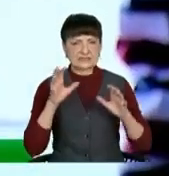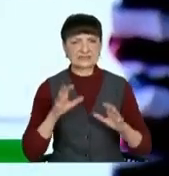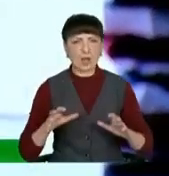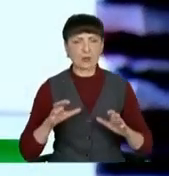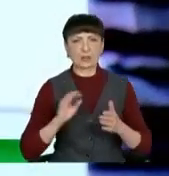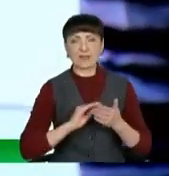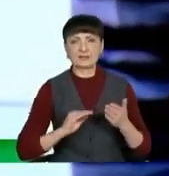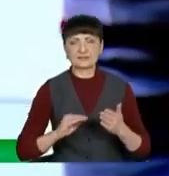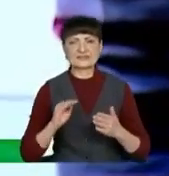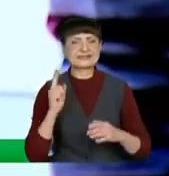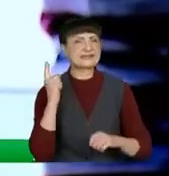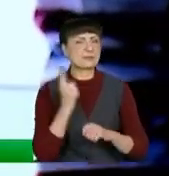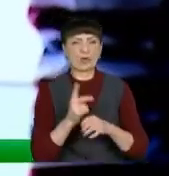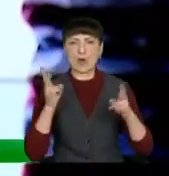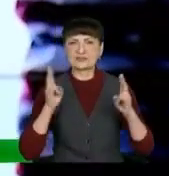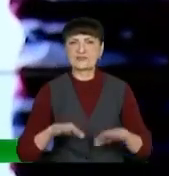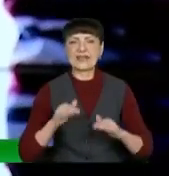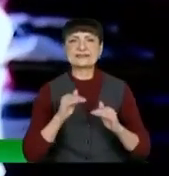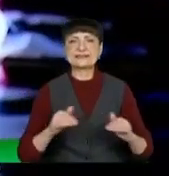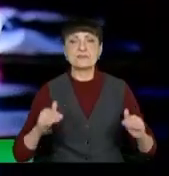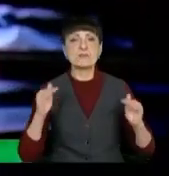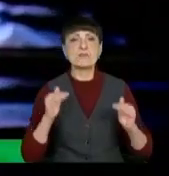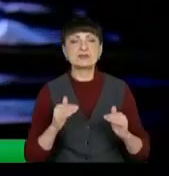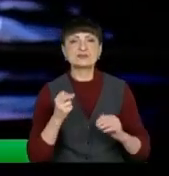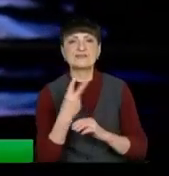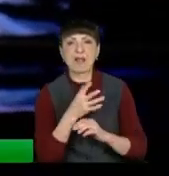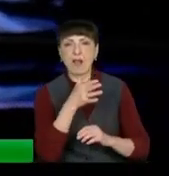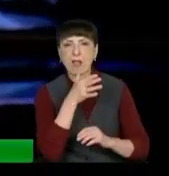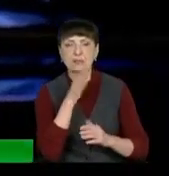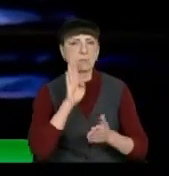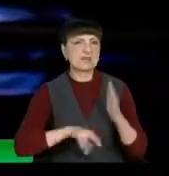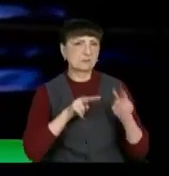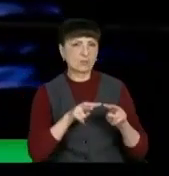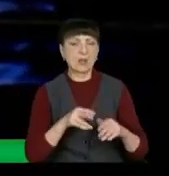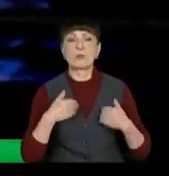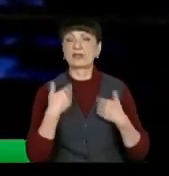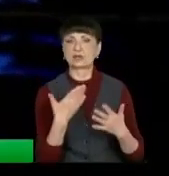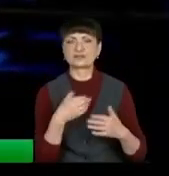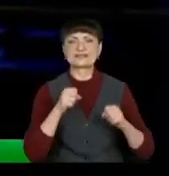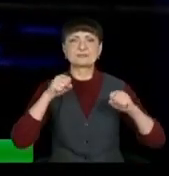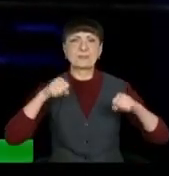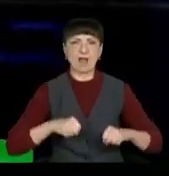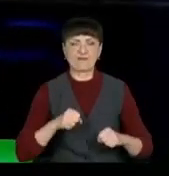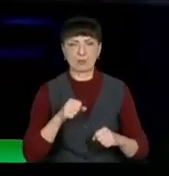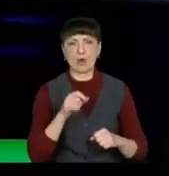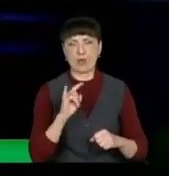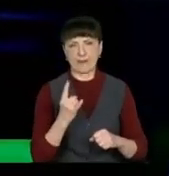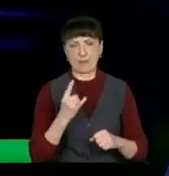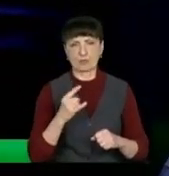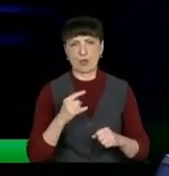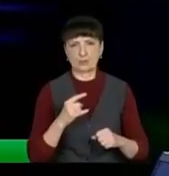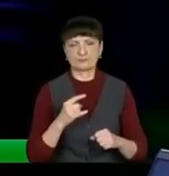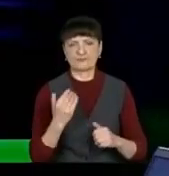Законодательно запретить оставлять детей младше 12 лет без присмотра взрослых предложила уполномоченный по правам ребенка Динара